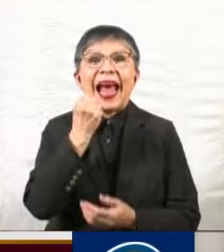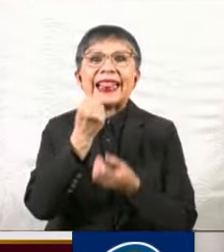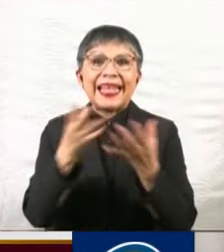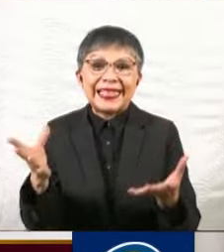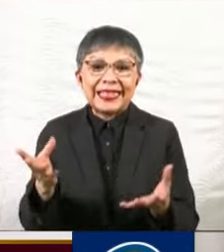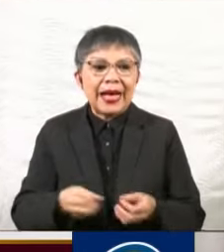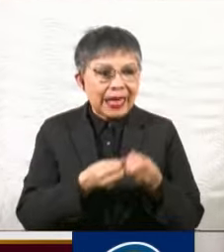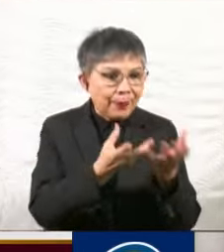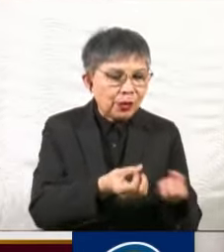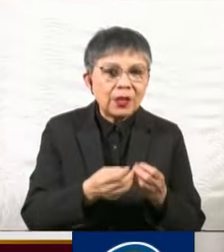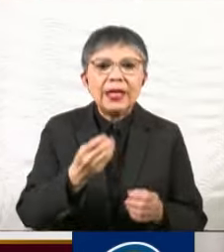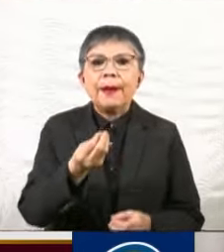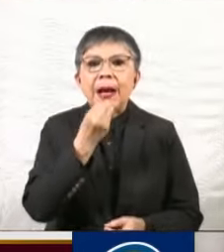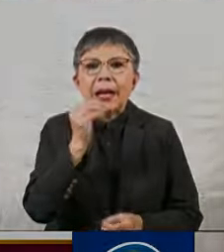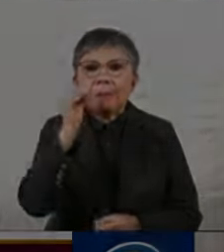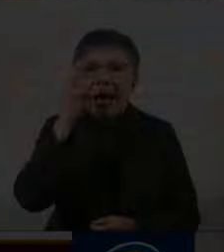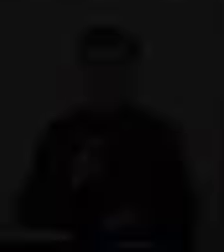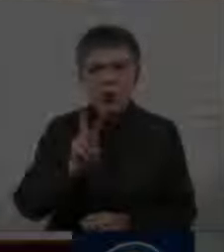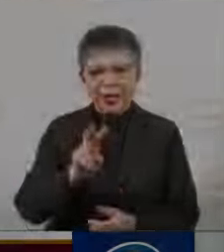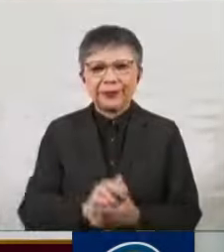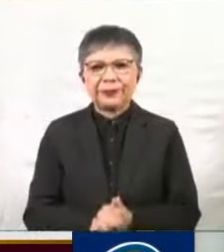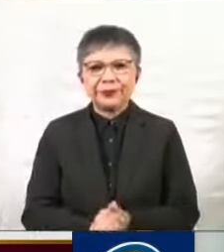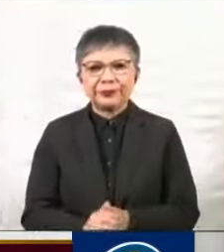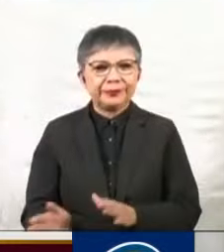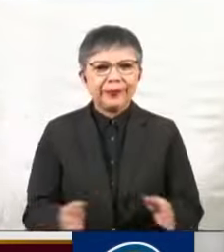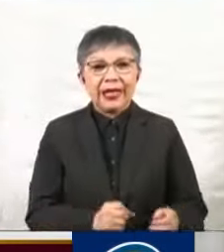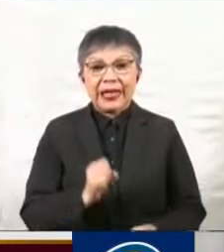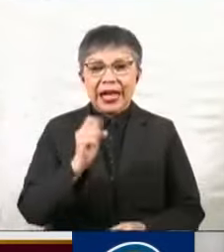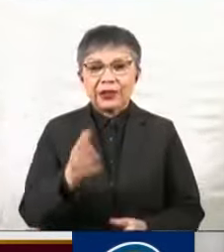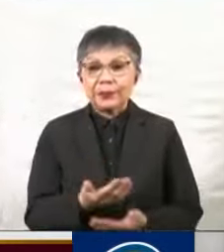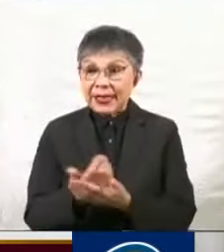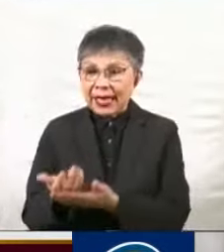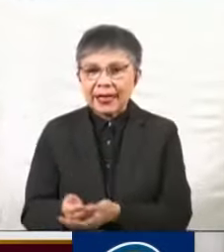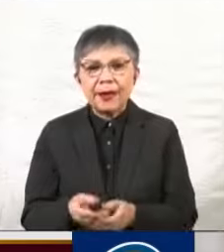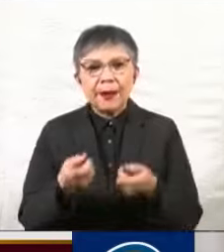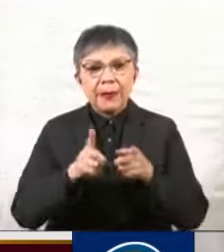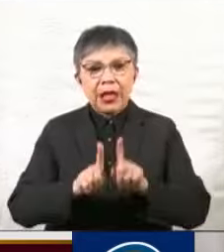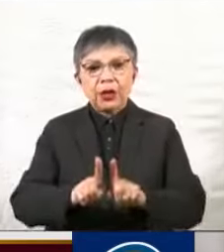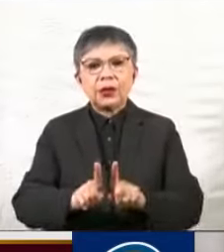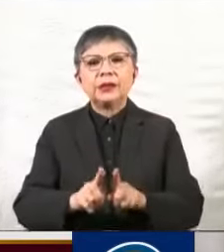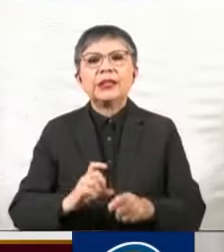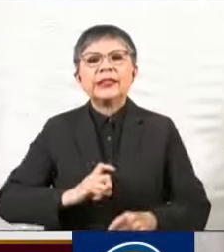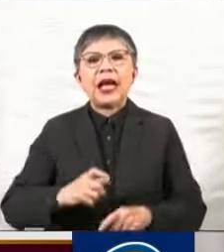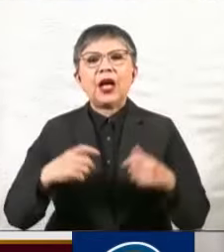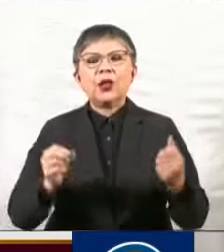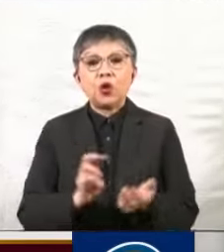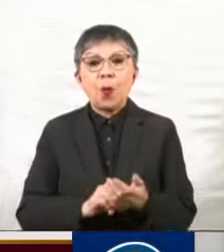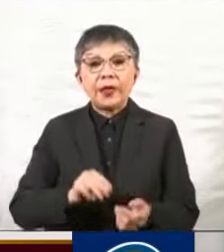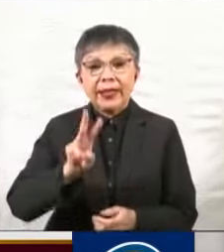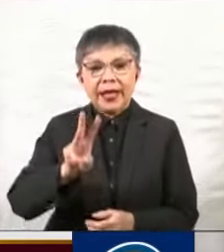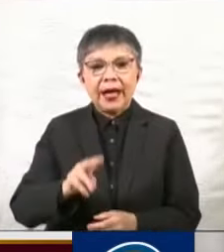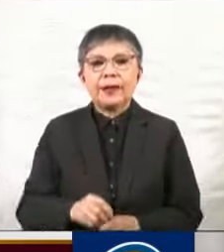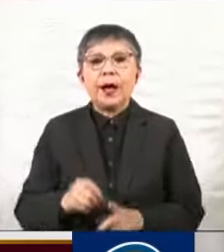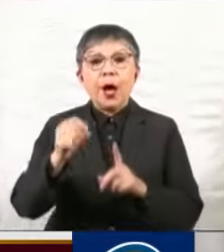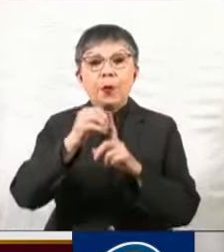maka kami berikan sarapan gratis di pagi hari selanjutnya kami persilakan Pasangan calon nomor urut 3 Bapak